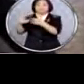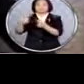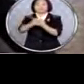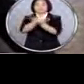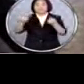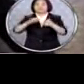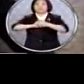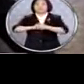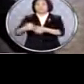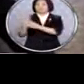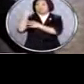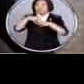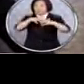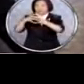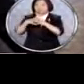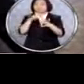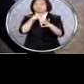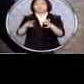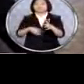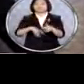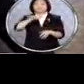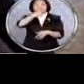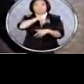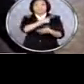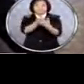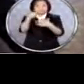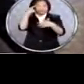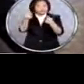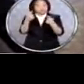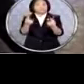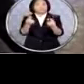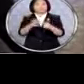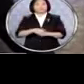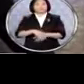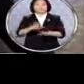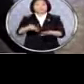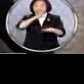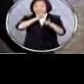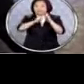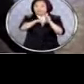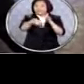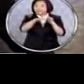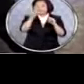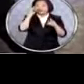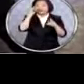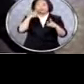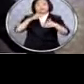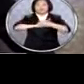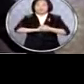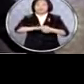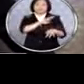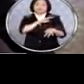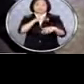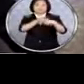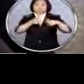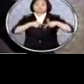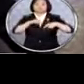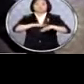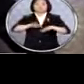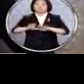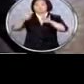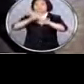以这个共识应该是台湾人共同的共识，而且台湾的社会今天的成熟理性我们应该都有信心，我